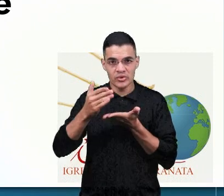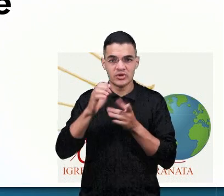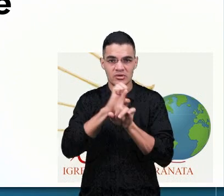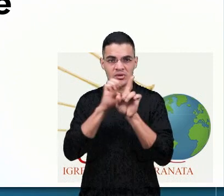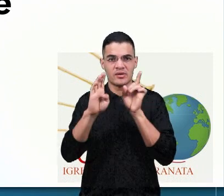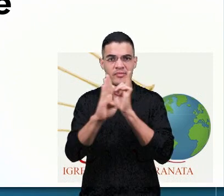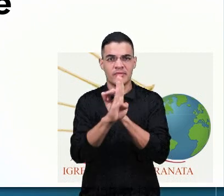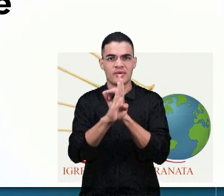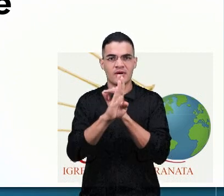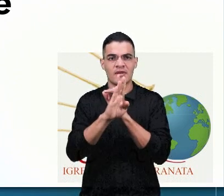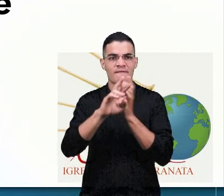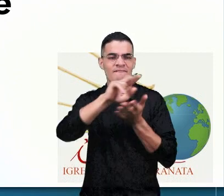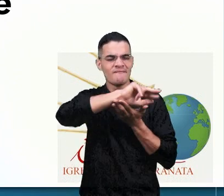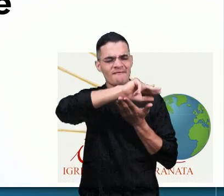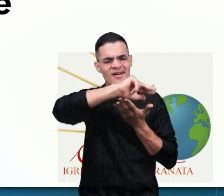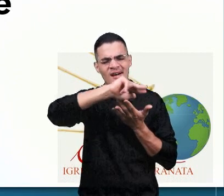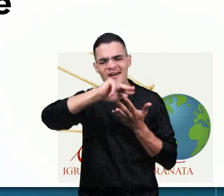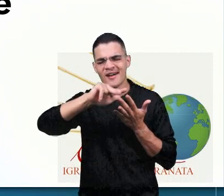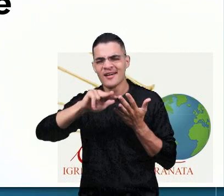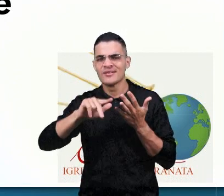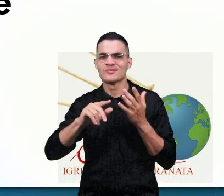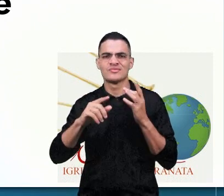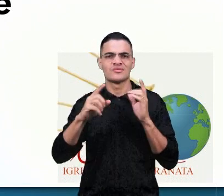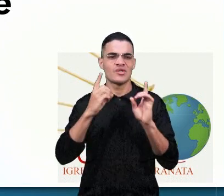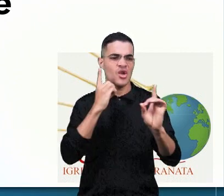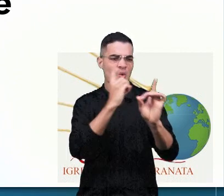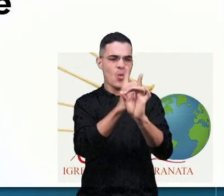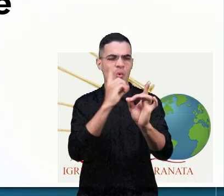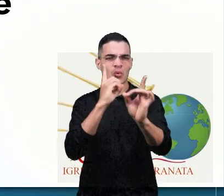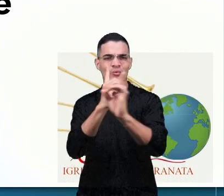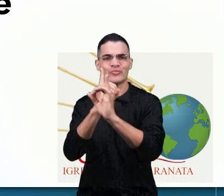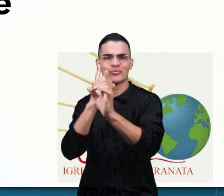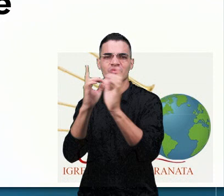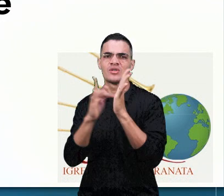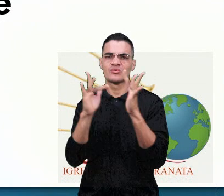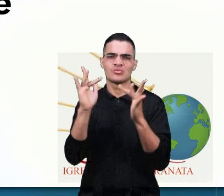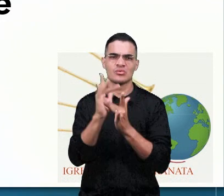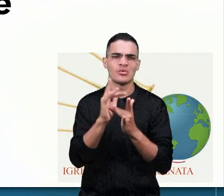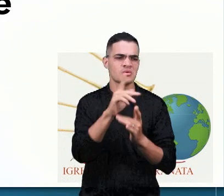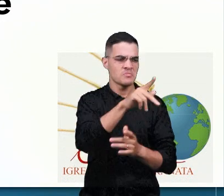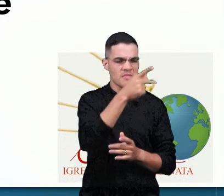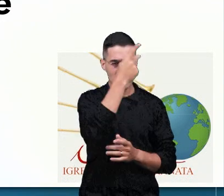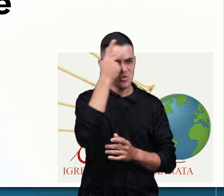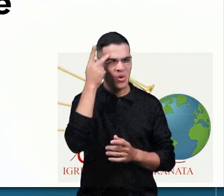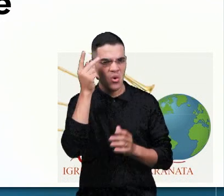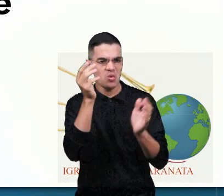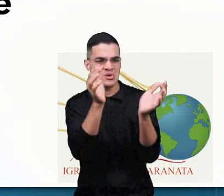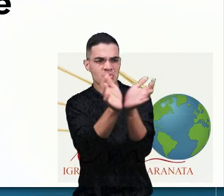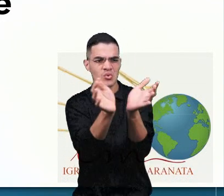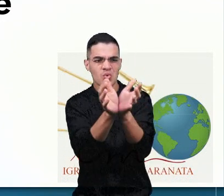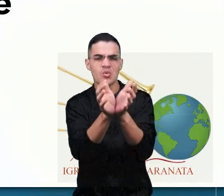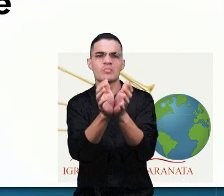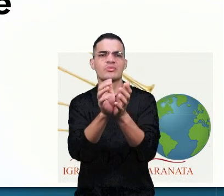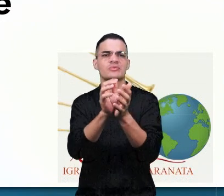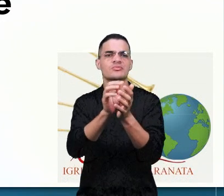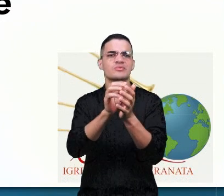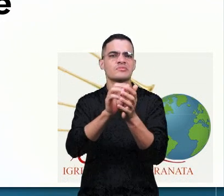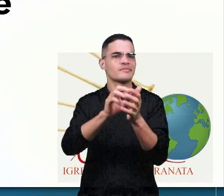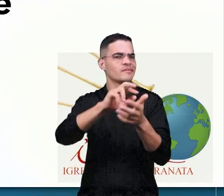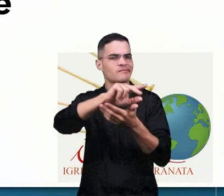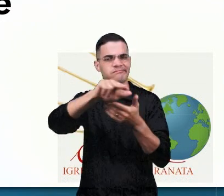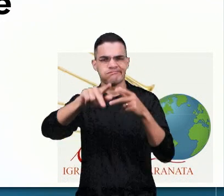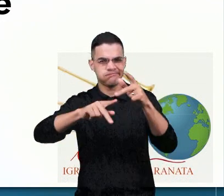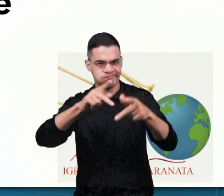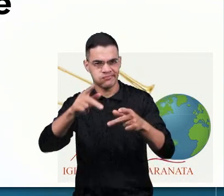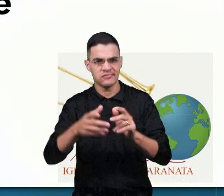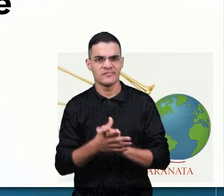biblique dominicale, les diverses rencontres du Seigneur Jésus avec des personnes, des groupes, des foules, en ressaltant les